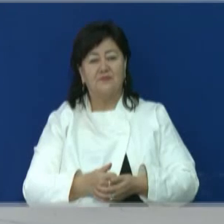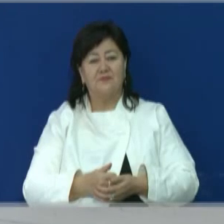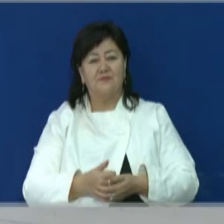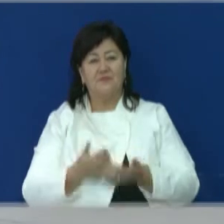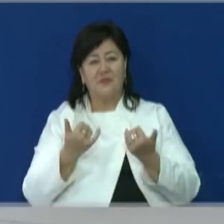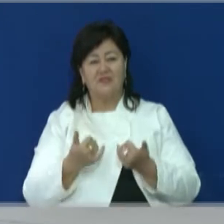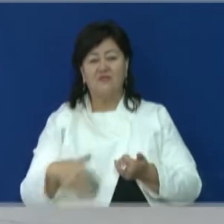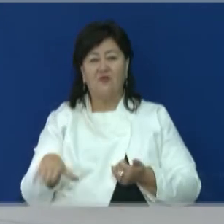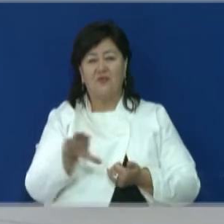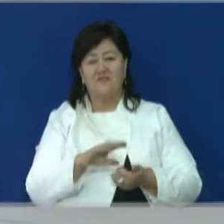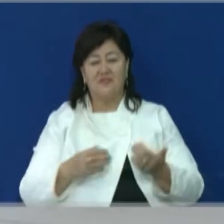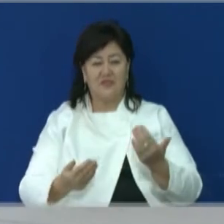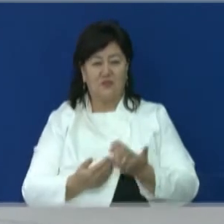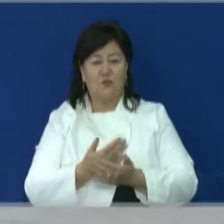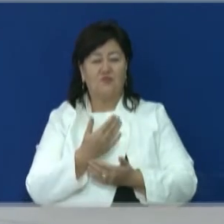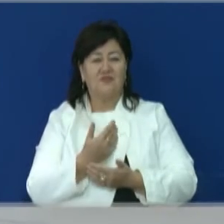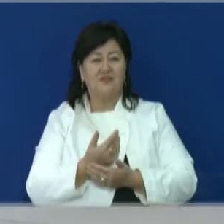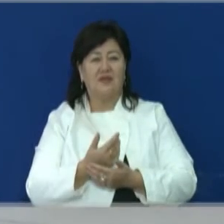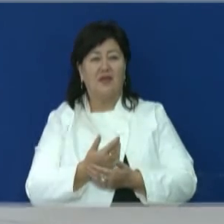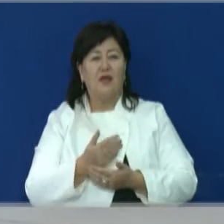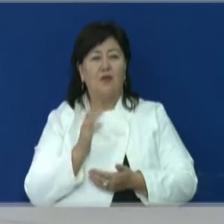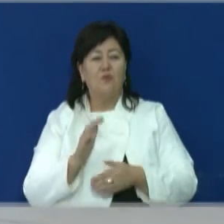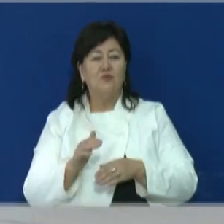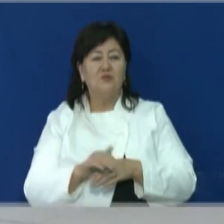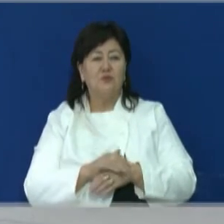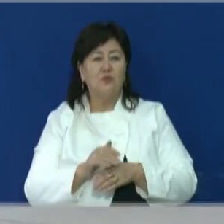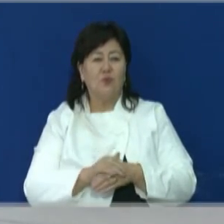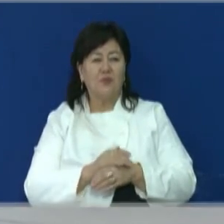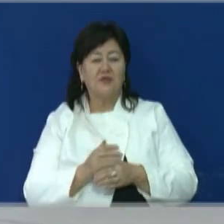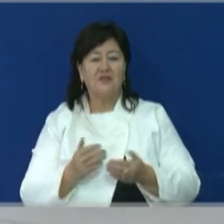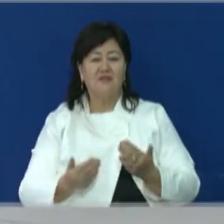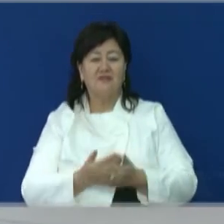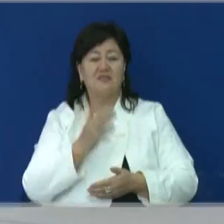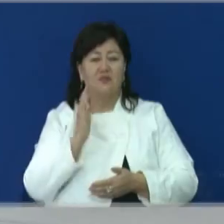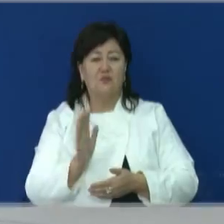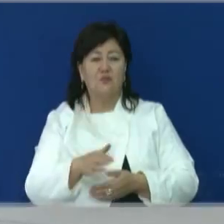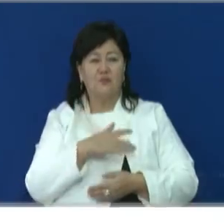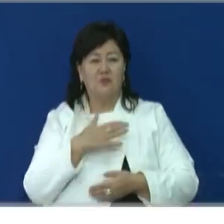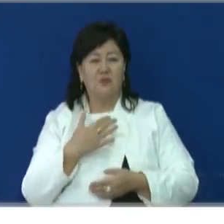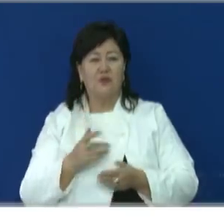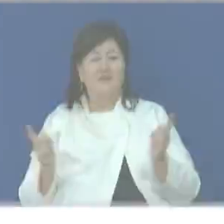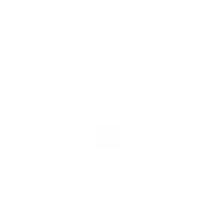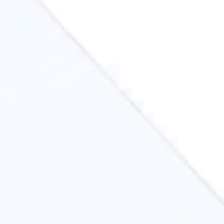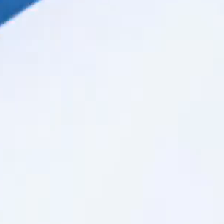Ал бүгінге келіп түскен ақпараттар легі осы. Жағымды жаңалықтар көп болсын. Келесіде жүздескенше.